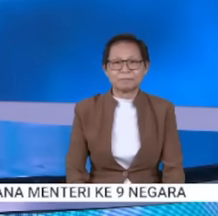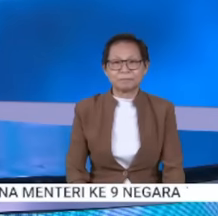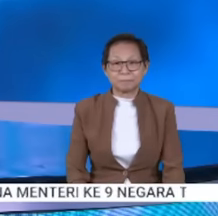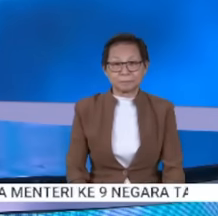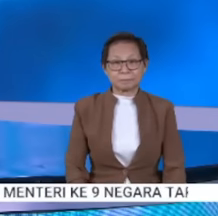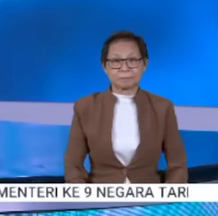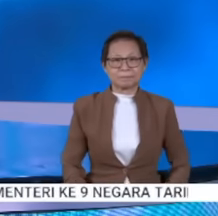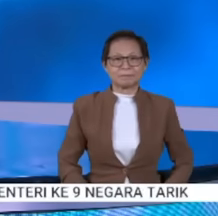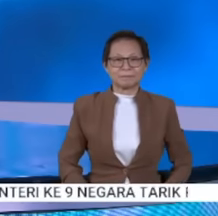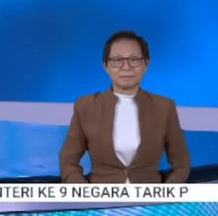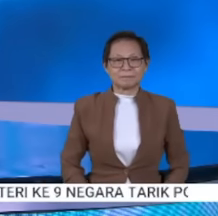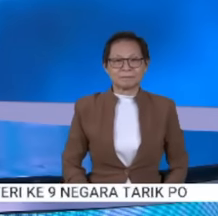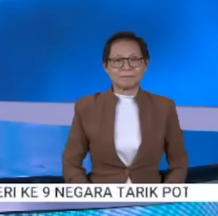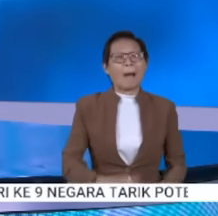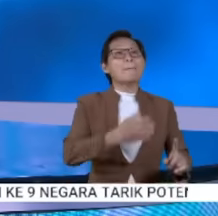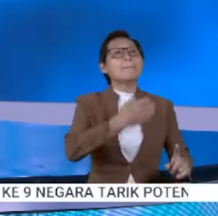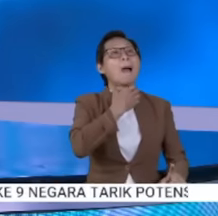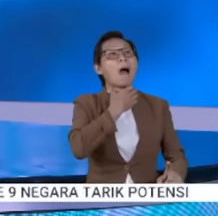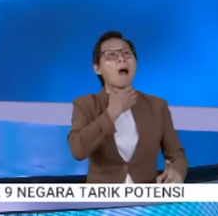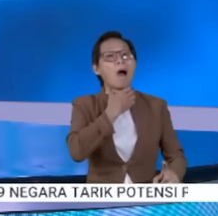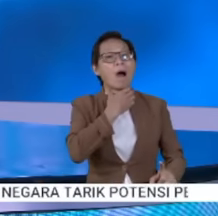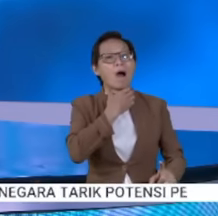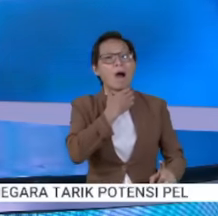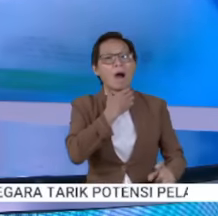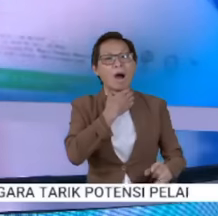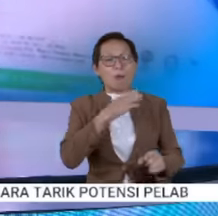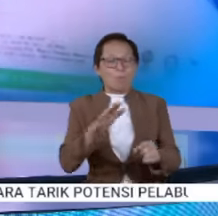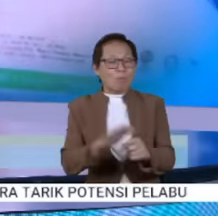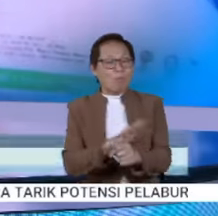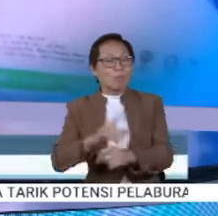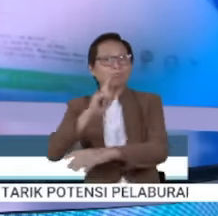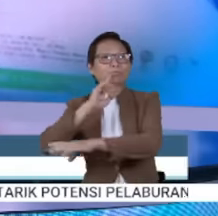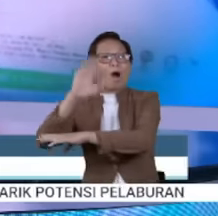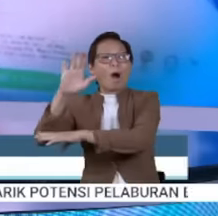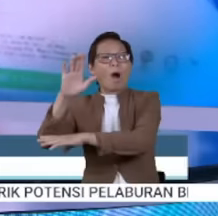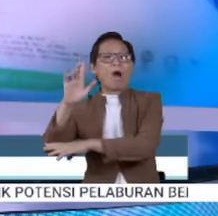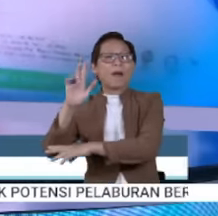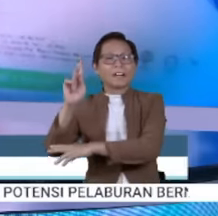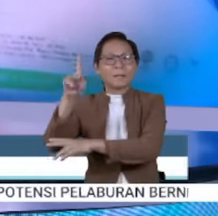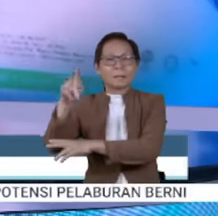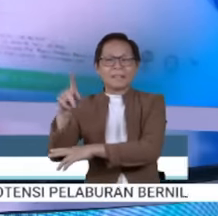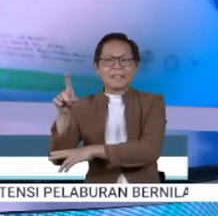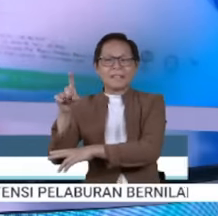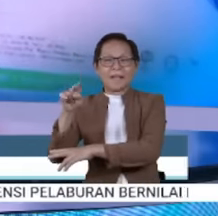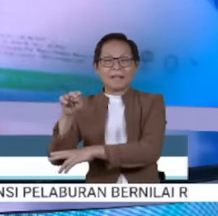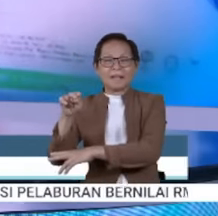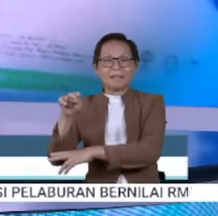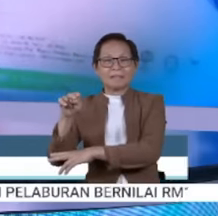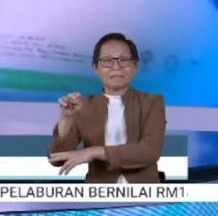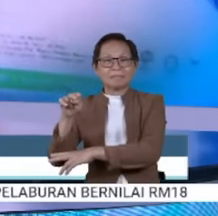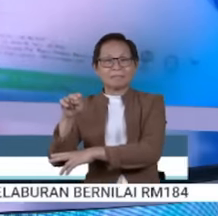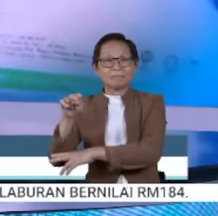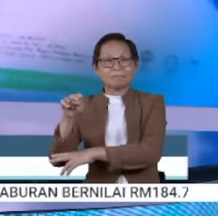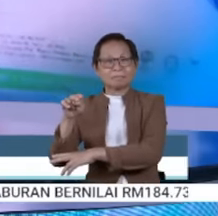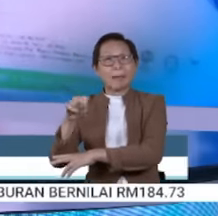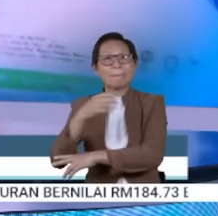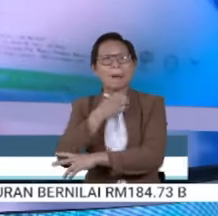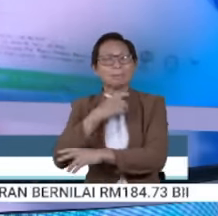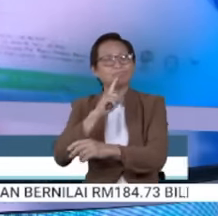bakalan gula di Perak mencukupi jaminan diberi Kementrian Perdagangan dalam negeri dan konseling